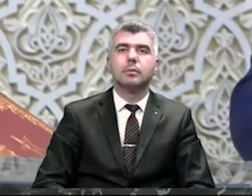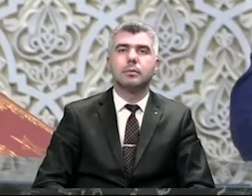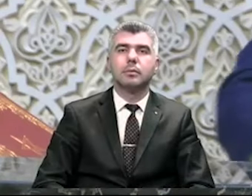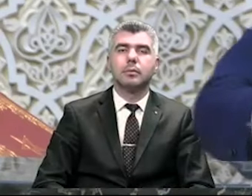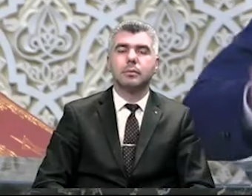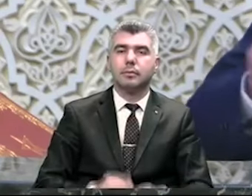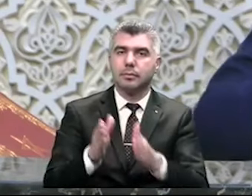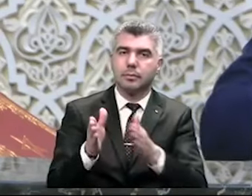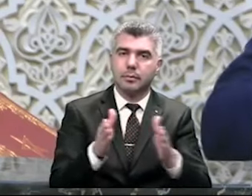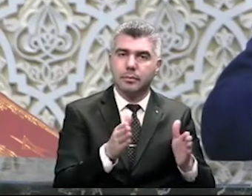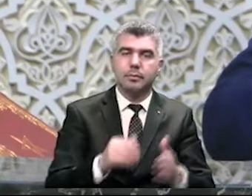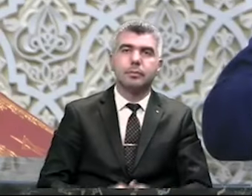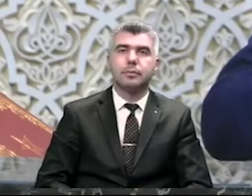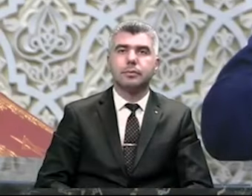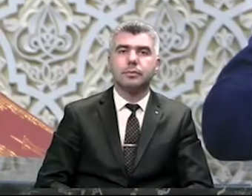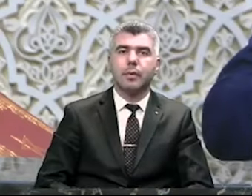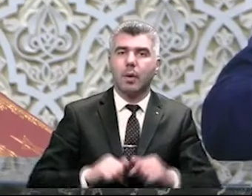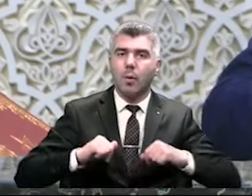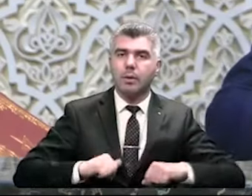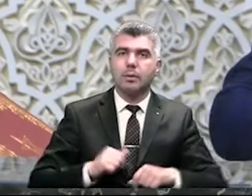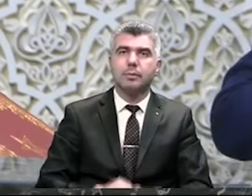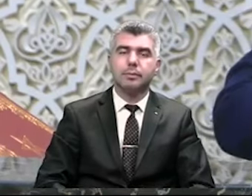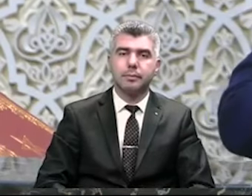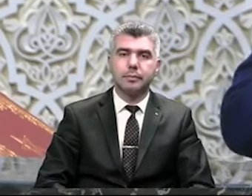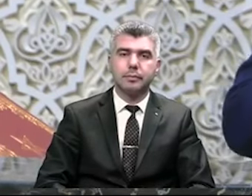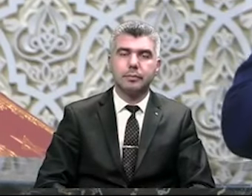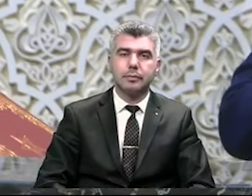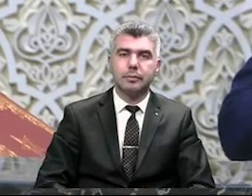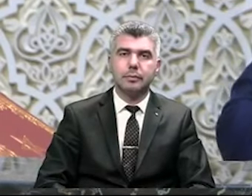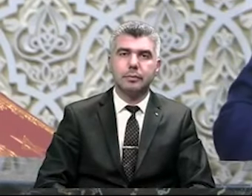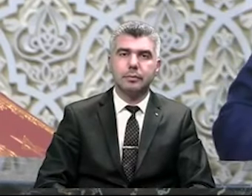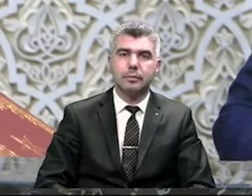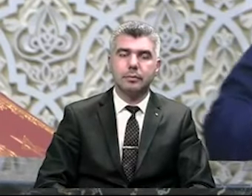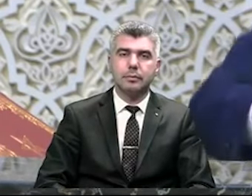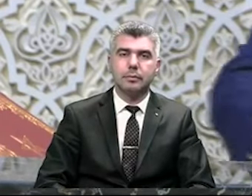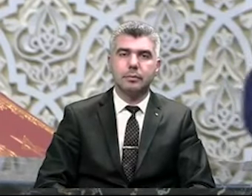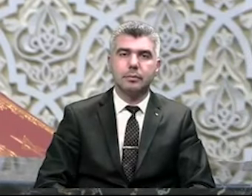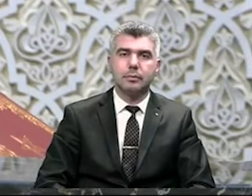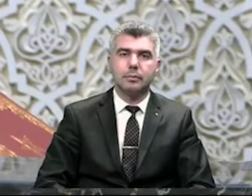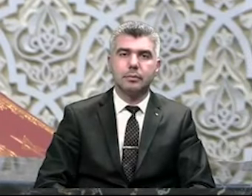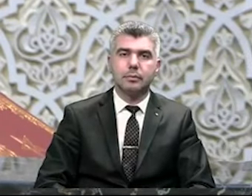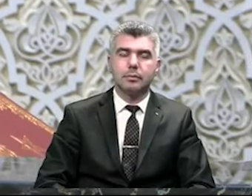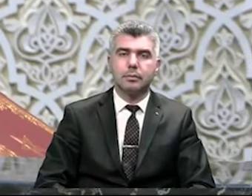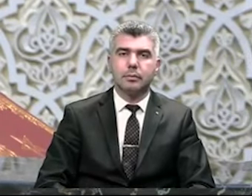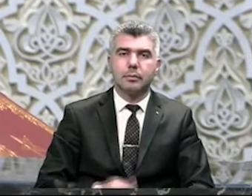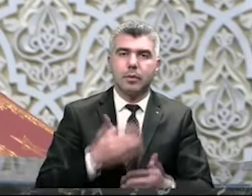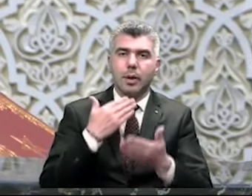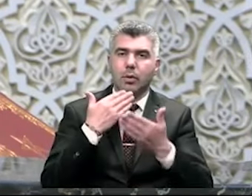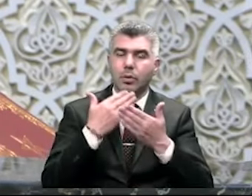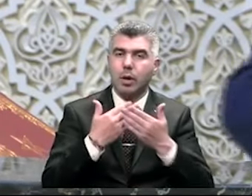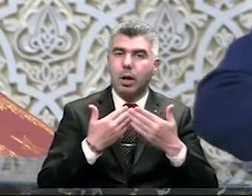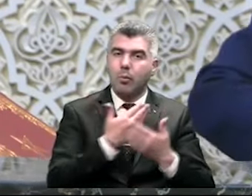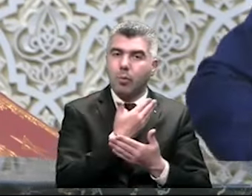شكرا السيد المستشار المحترم السيد الوزير من تعقيب تفضلوا شكرا السيد